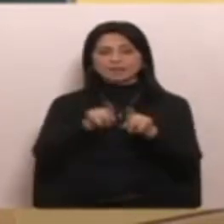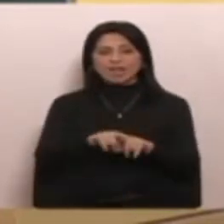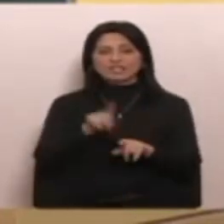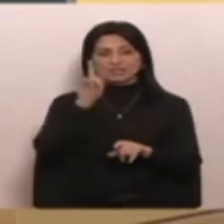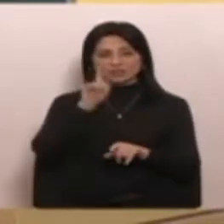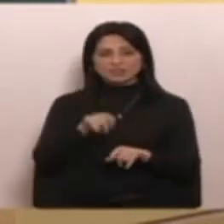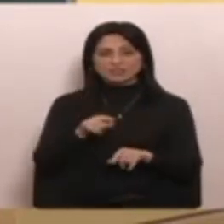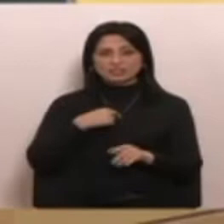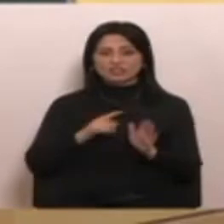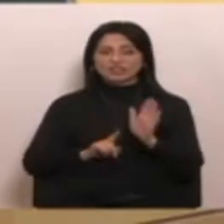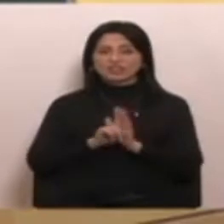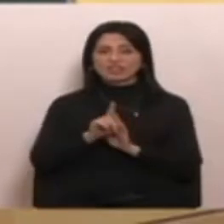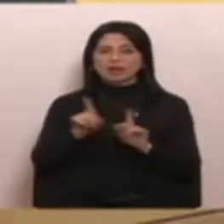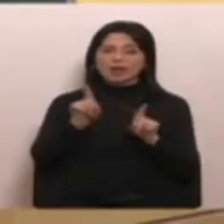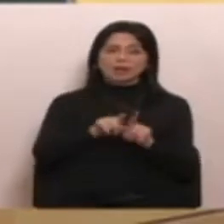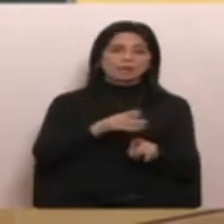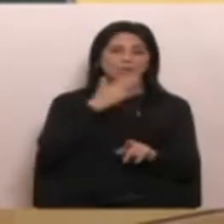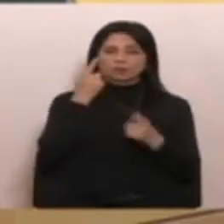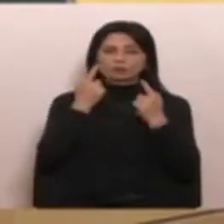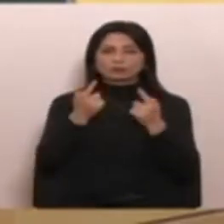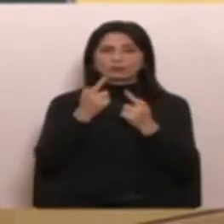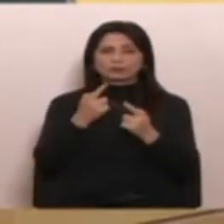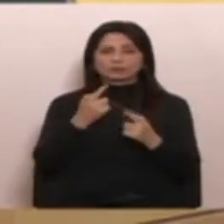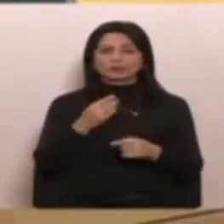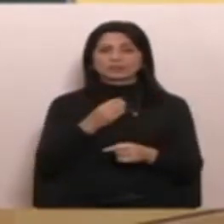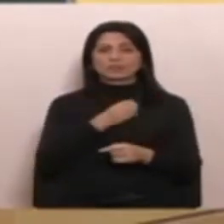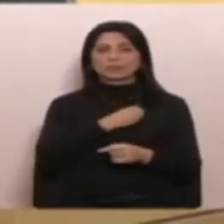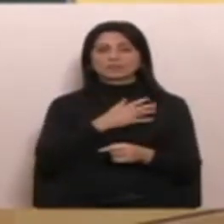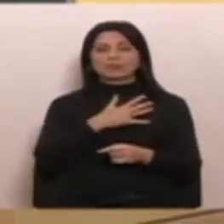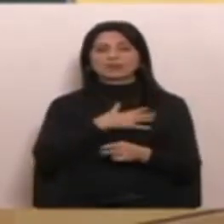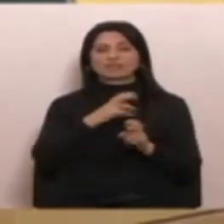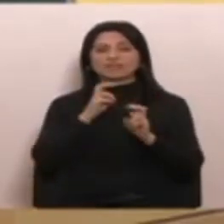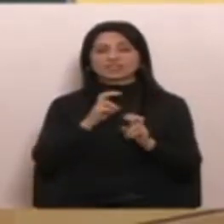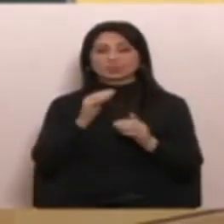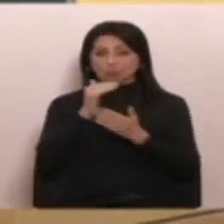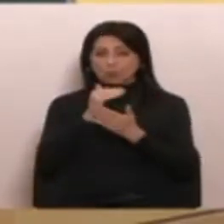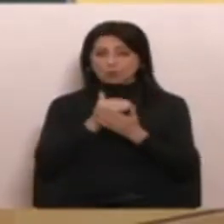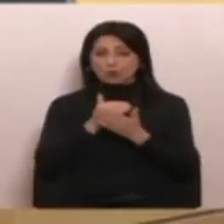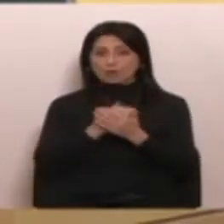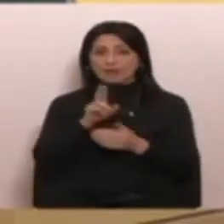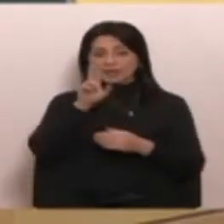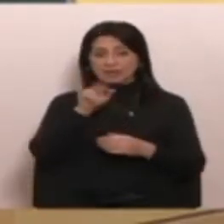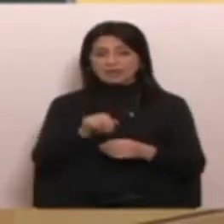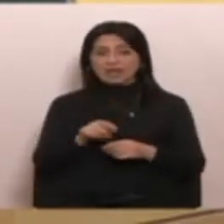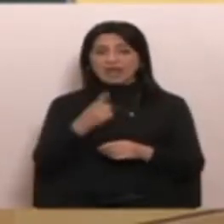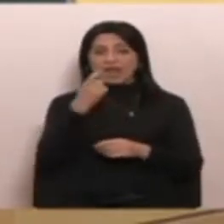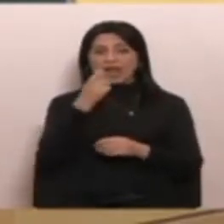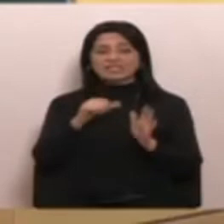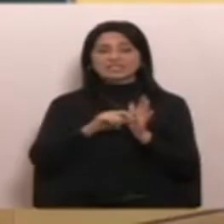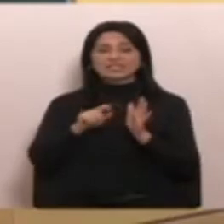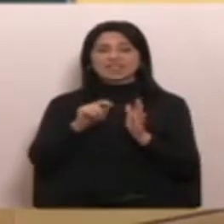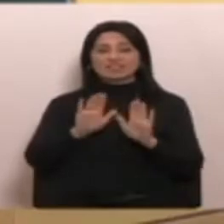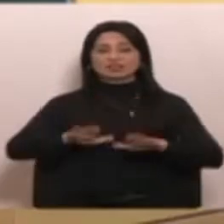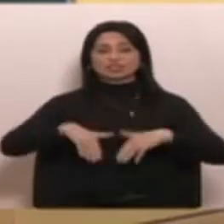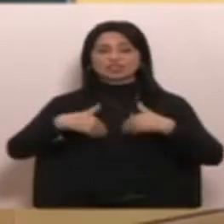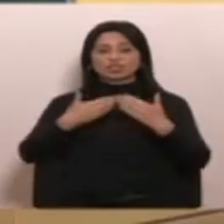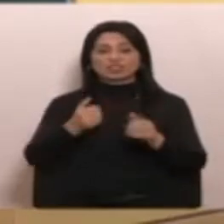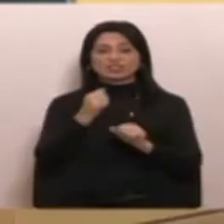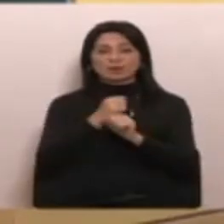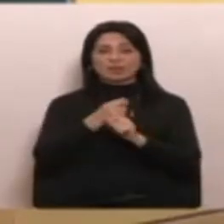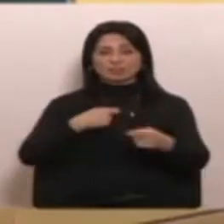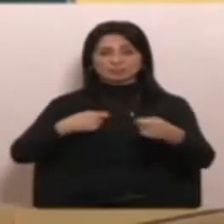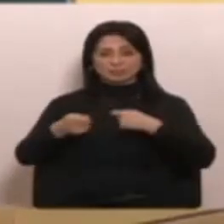ჩვენ დავიწყეთ უპრეცედენტო მასშტაბური საპრივატიზებო პროგრამა და 100 საინვესტიციო შეთავაზება გავუკეთეთ